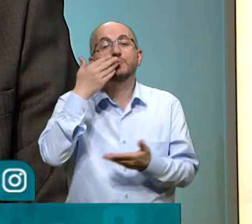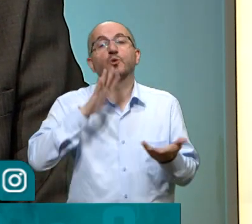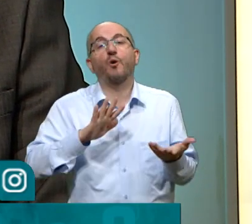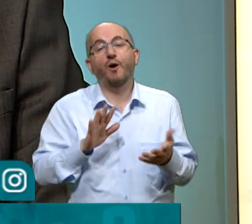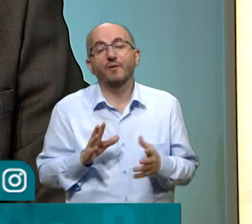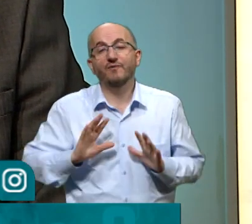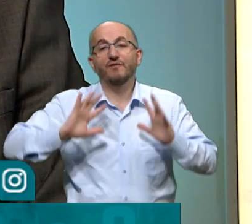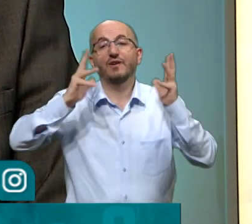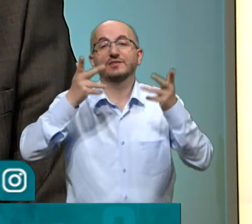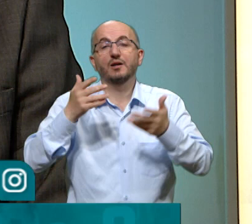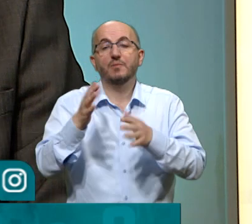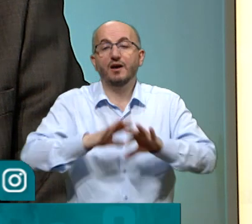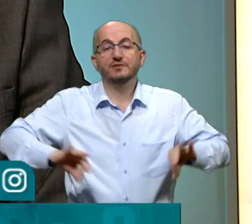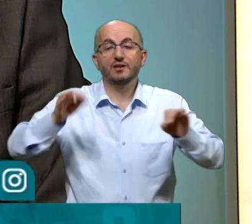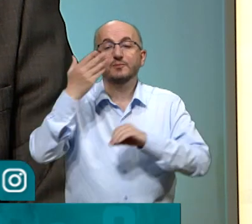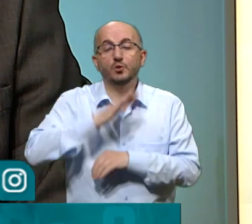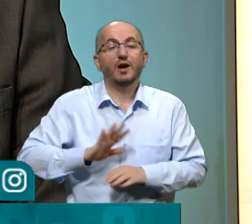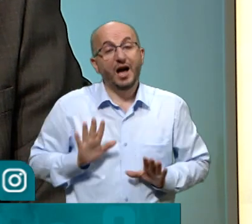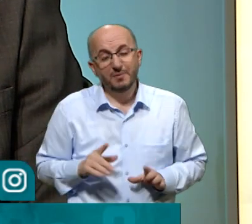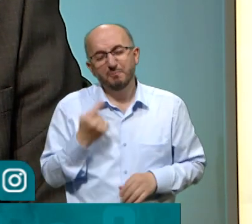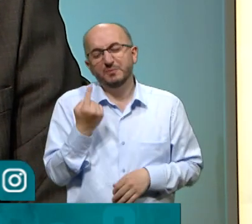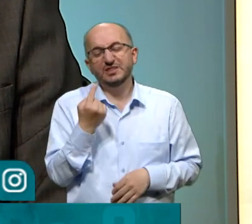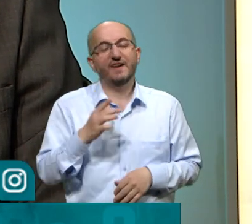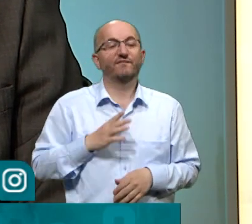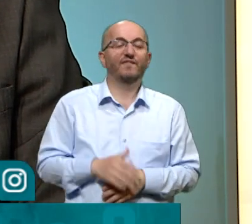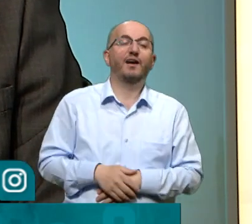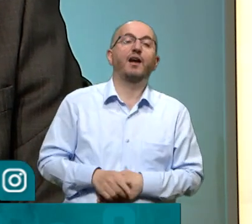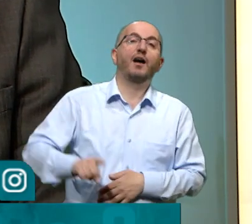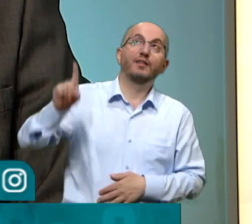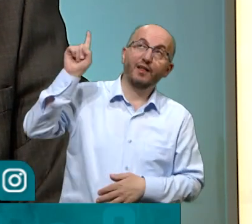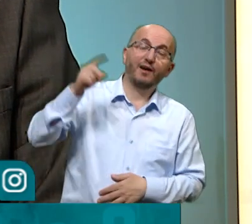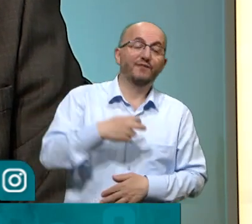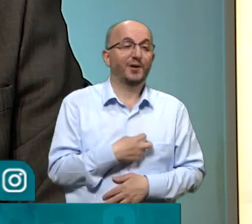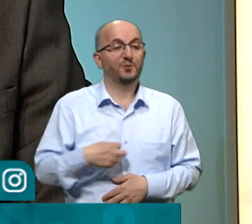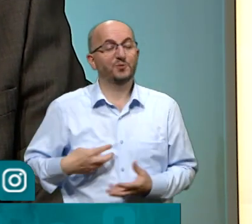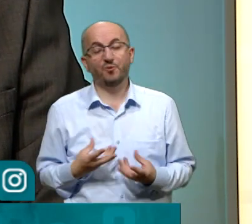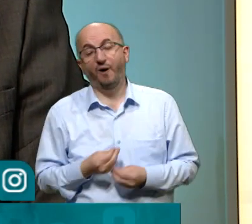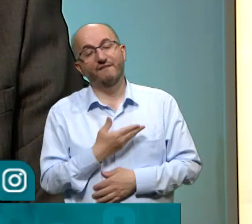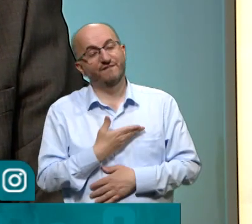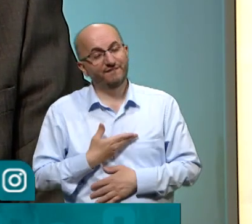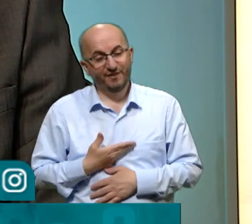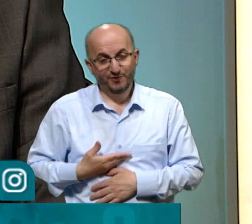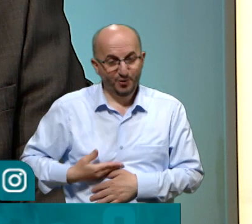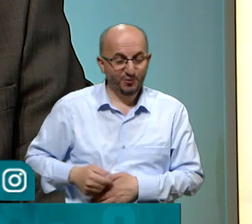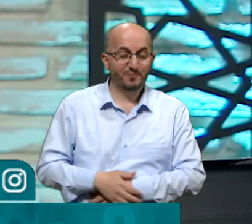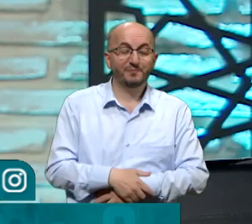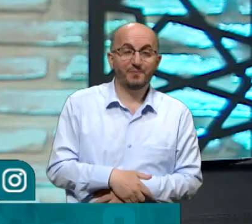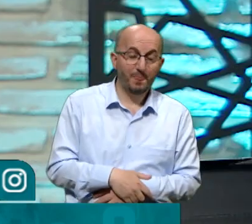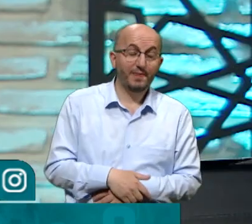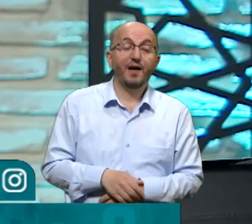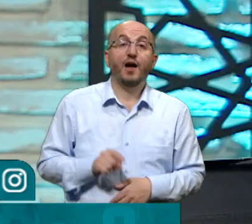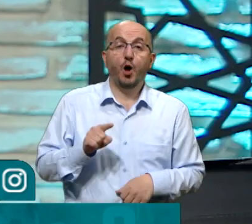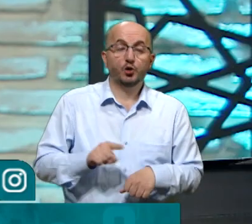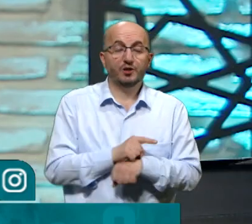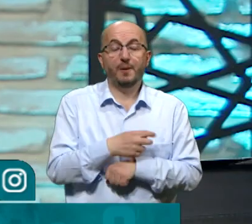vardı Ben öyle fazla bir hazırlığım yok abi şeyim var diyor Allah'ın ve Resul'ünün çok seviyorum eyvallah Biz de öyle o zaman